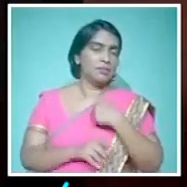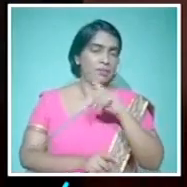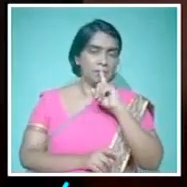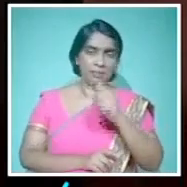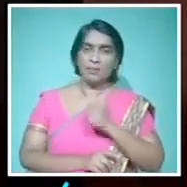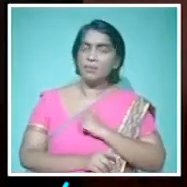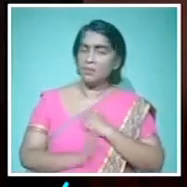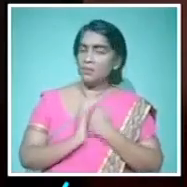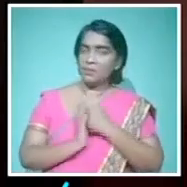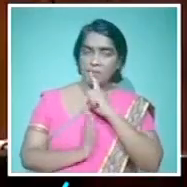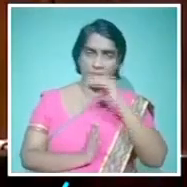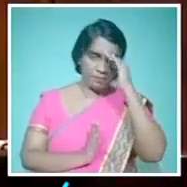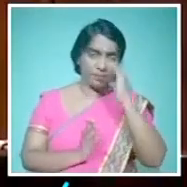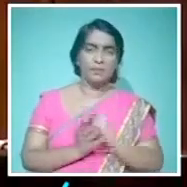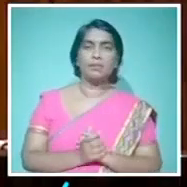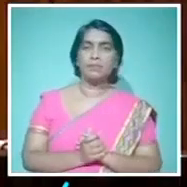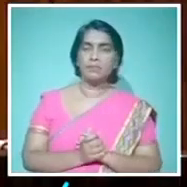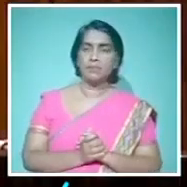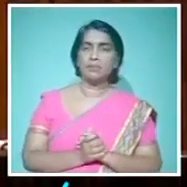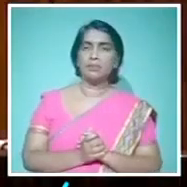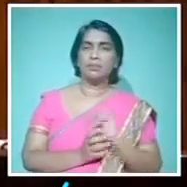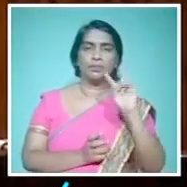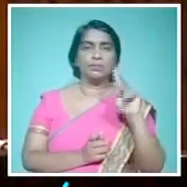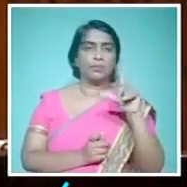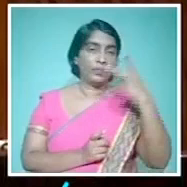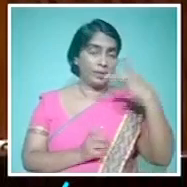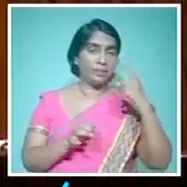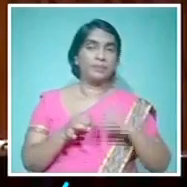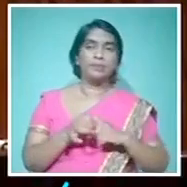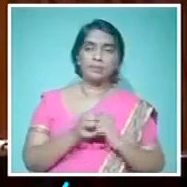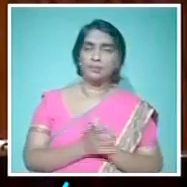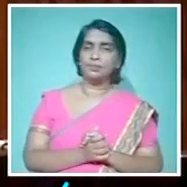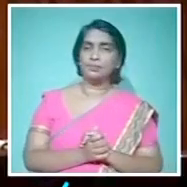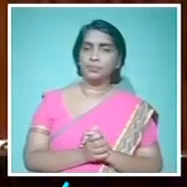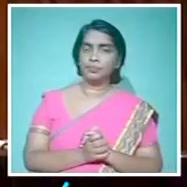කරන්න කැමැති ගරු කතානායකතුමනි. බොහොම ස්තුතියි 27-2 යටතේ ප්‍රශ්නය ගන්න.